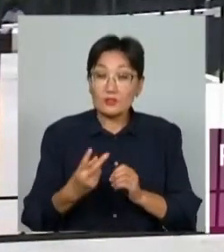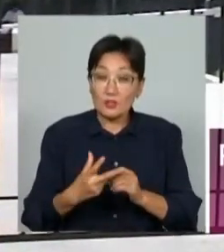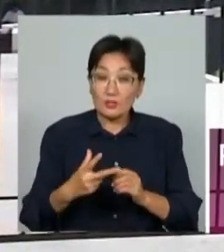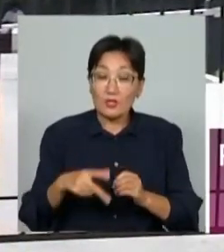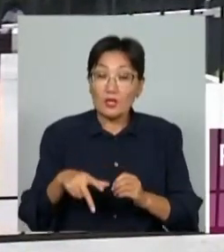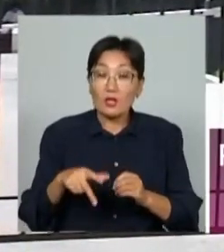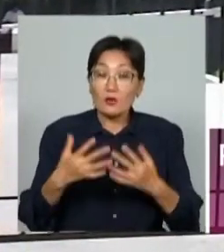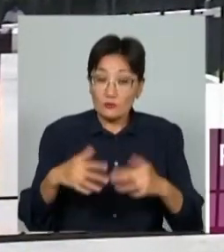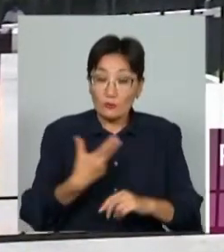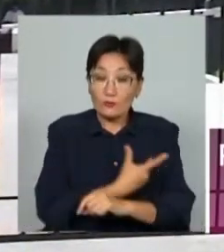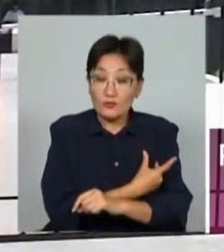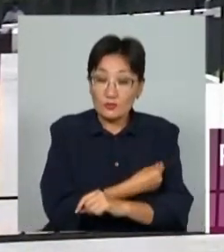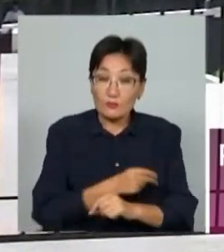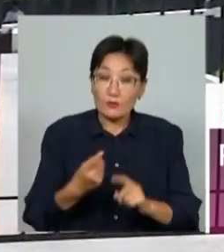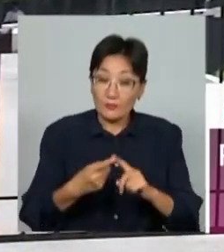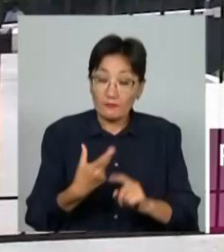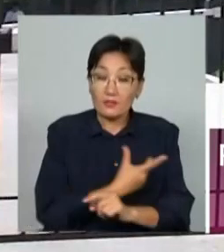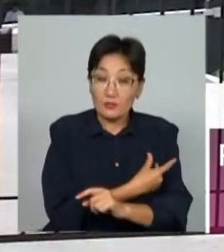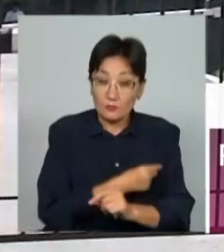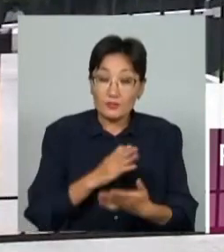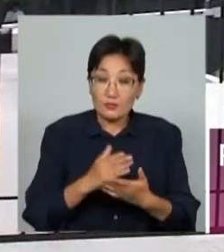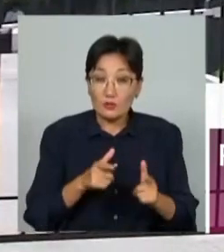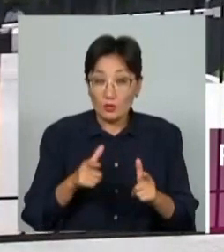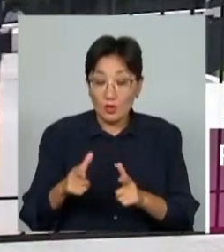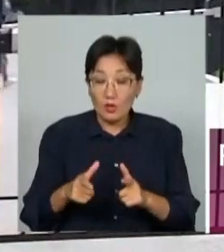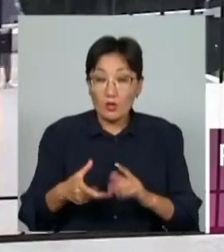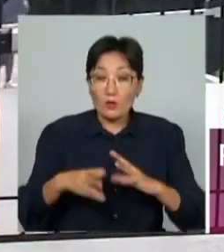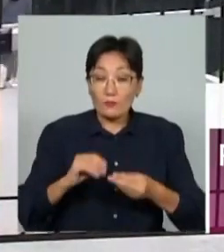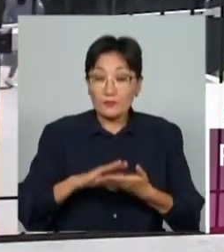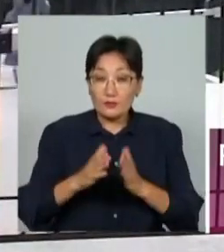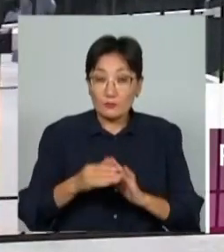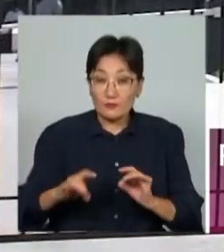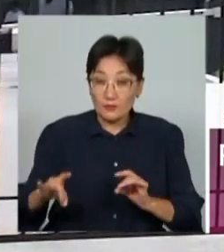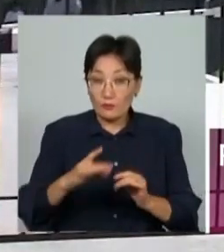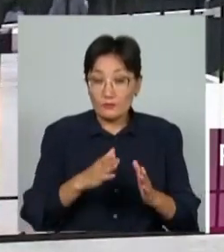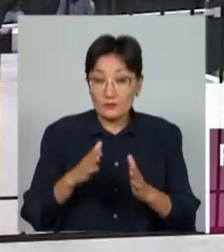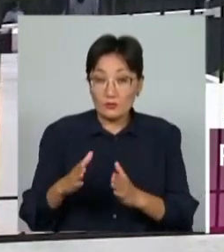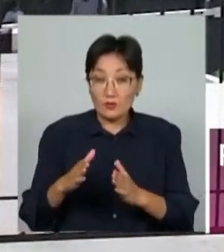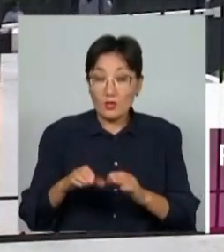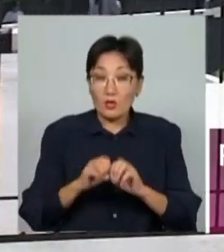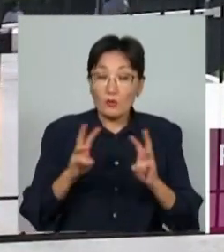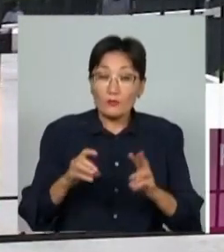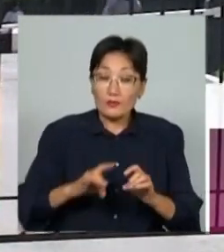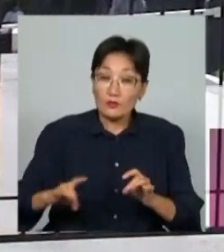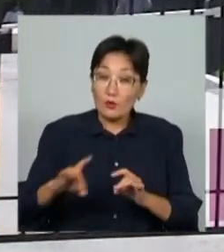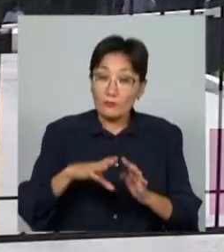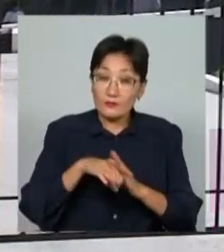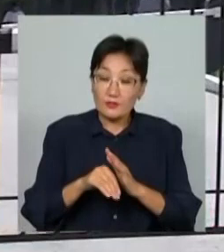уже получили, как минимум, первый компонент вакцины. В целом ситуация у нас в районе стабильная. Охват по району